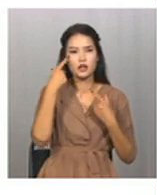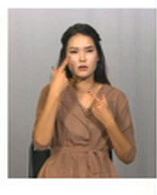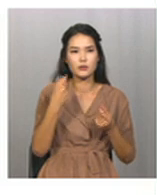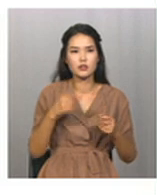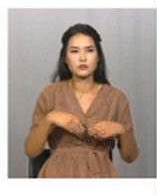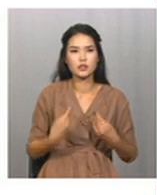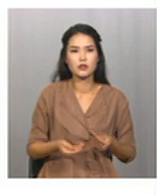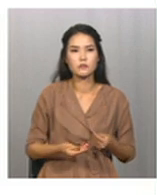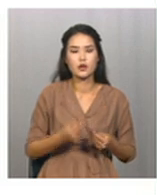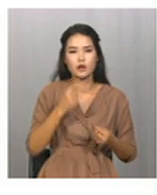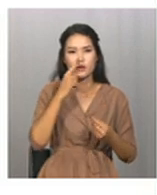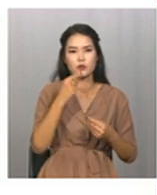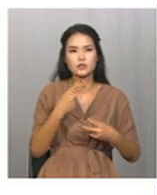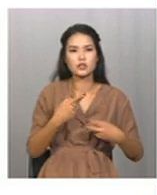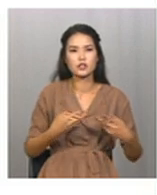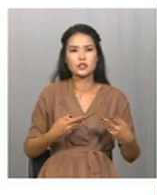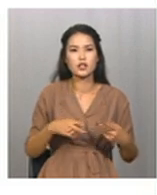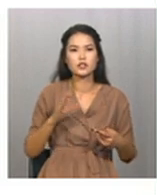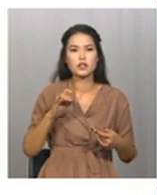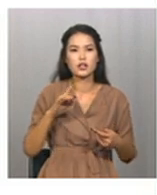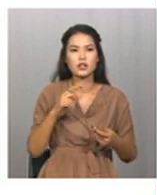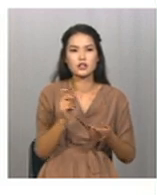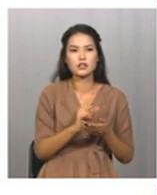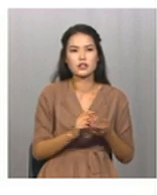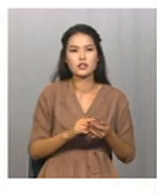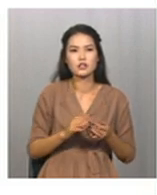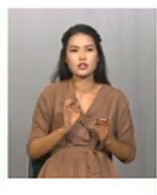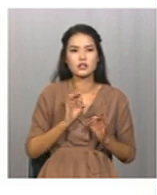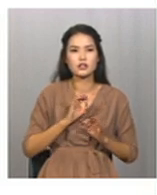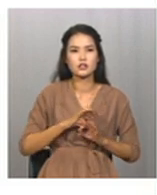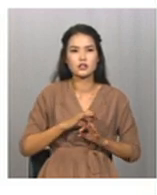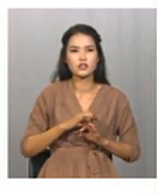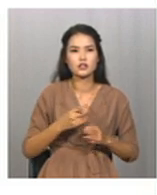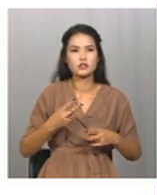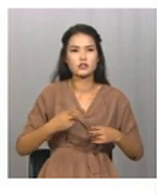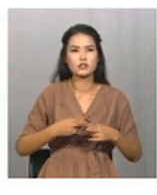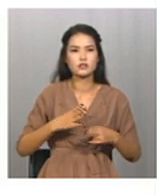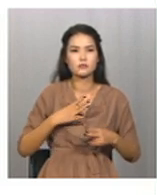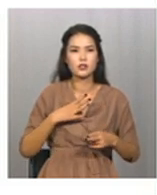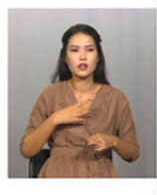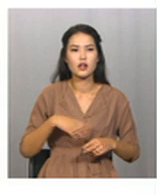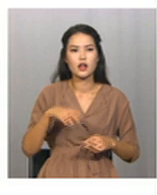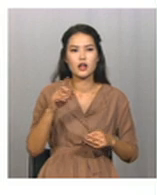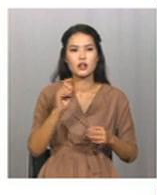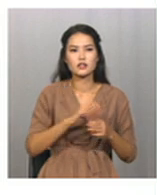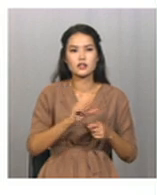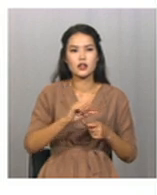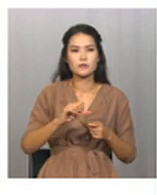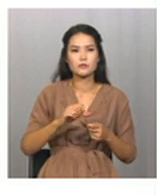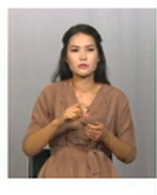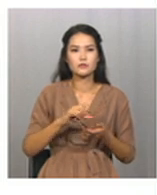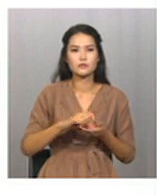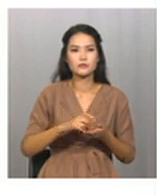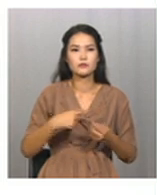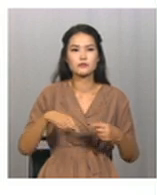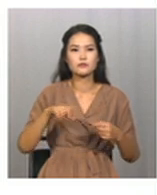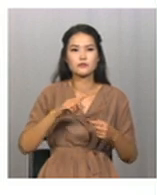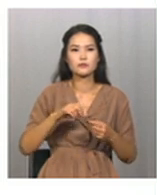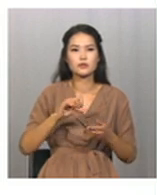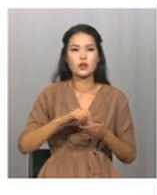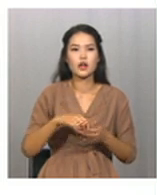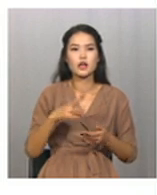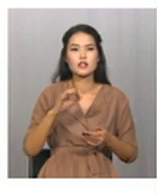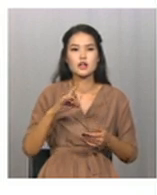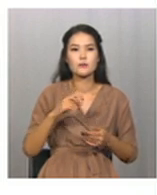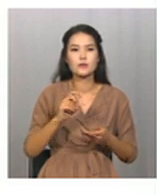беріліп, көзқарастар дәйектемелер арқылы дәлелденген. Тақырыпқа қатысты термин сөздер мен